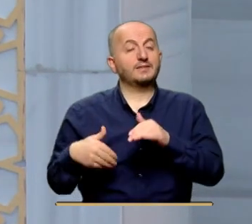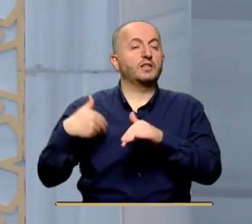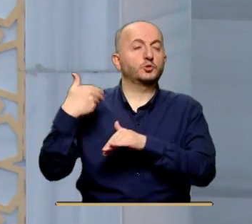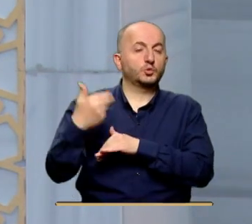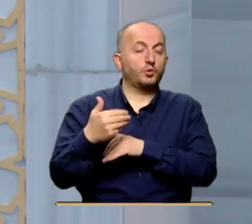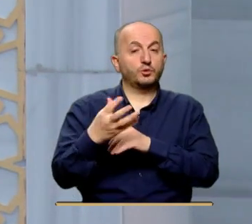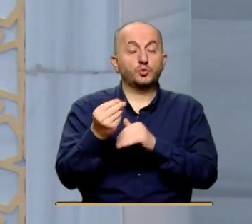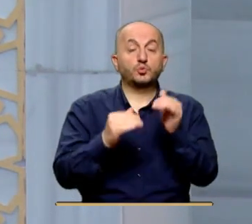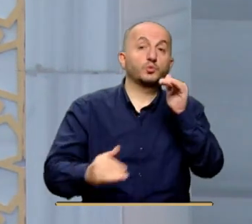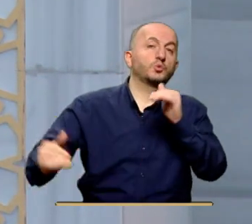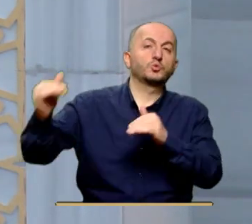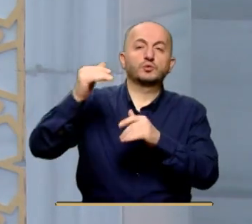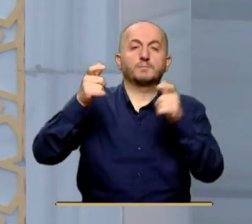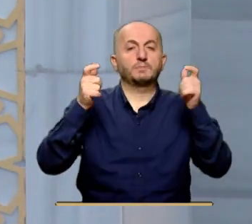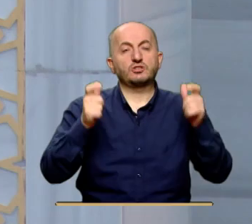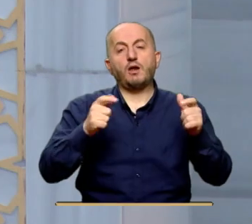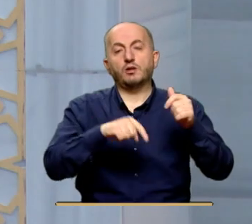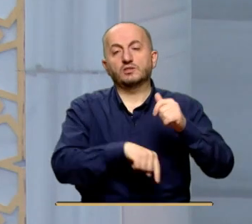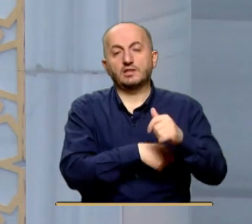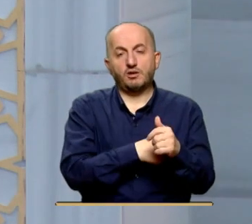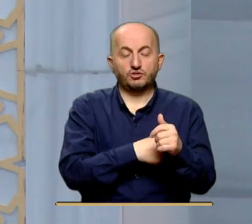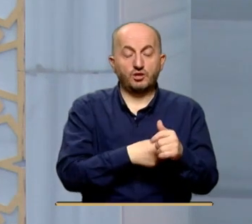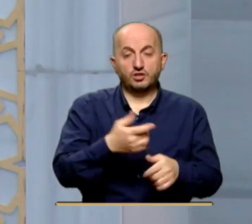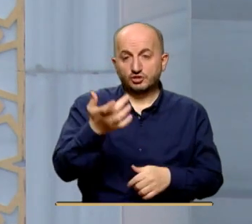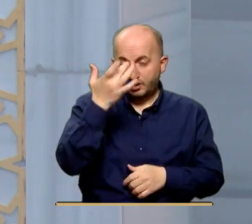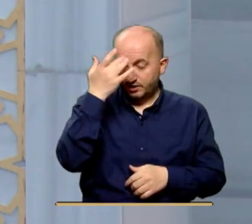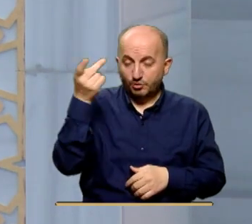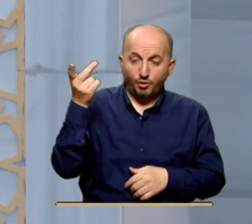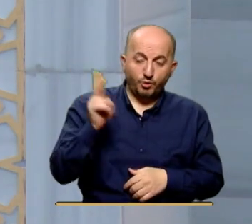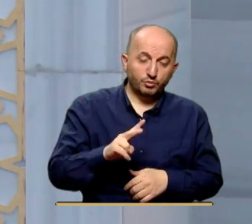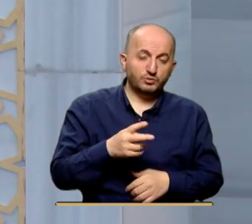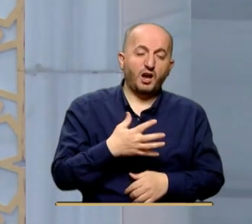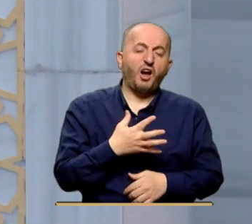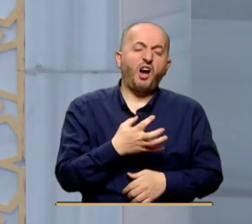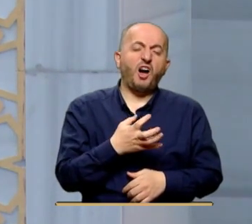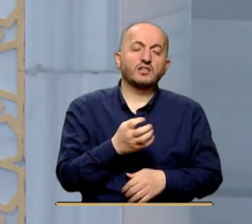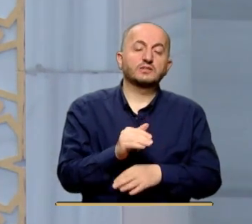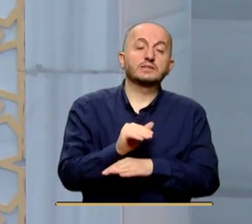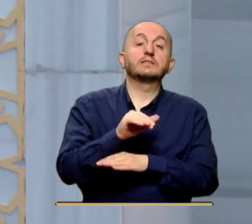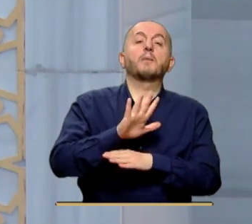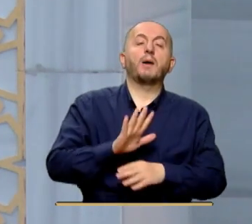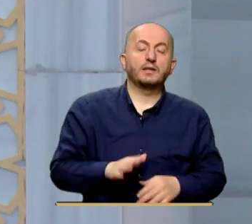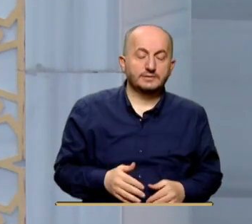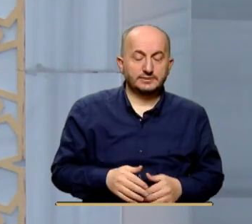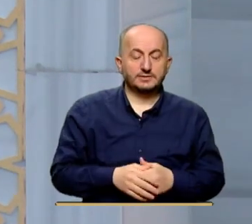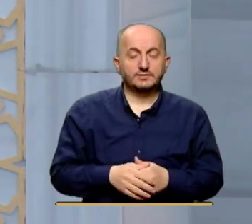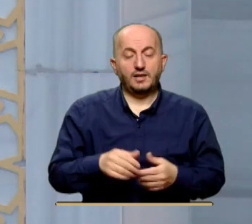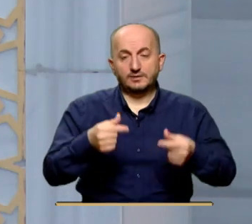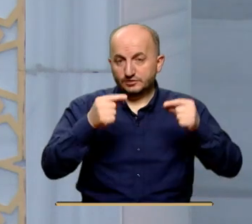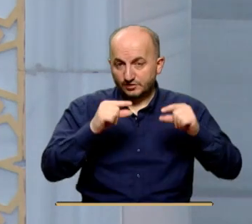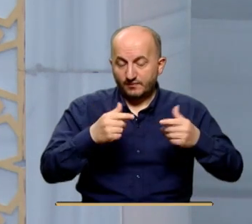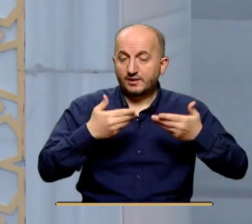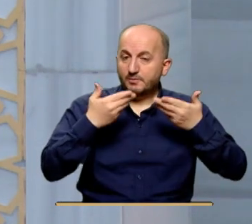çok yüksek bir mertebe. Şehit ölürken can çekmez diyor alimlerimiz ki hadis-i şeriflerde de